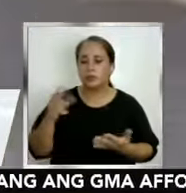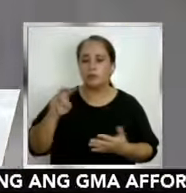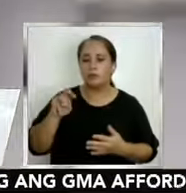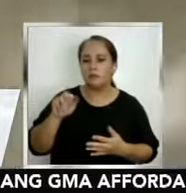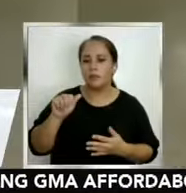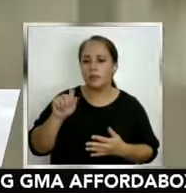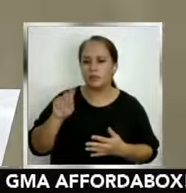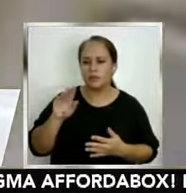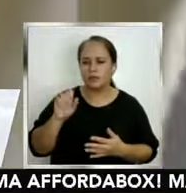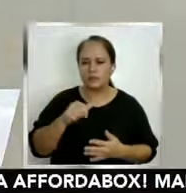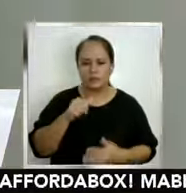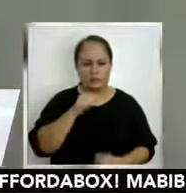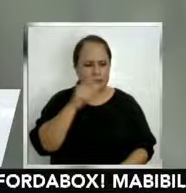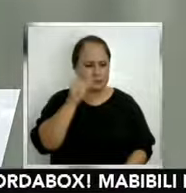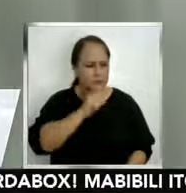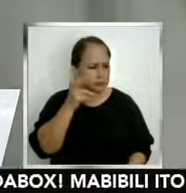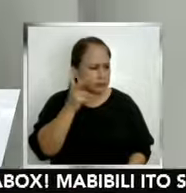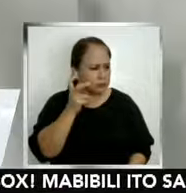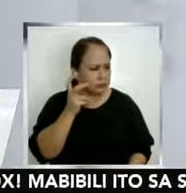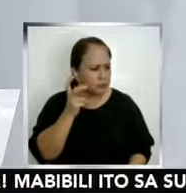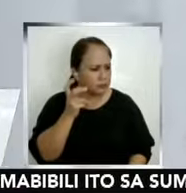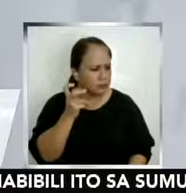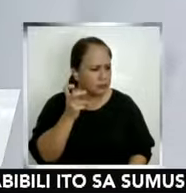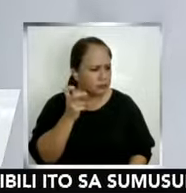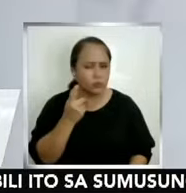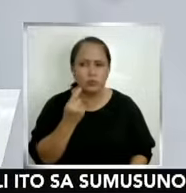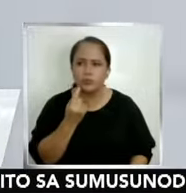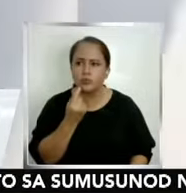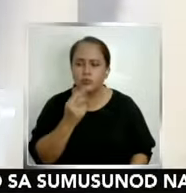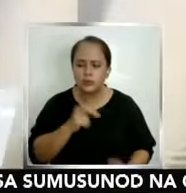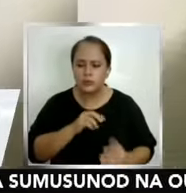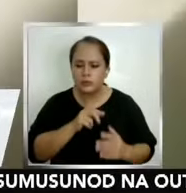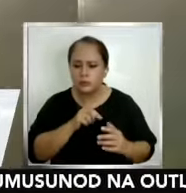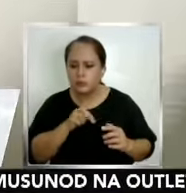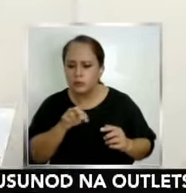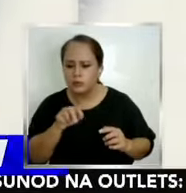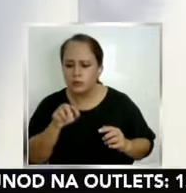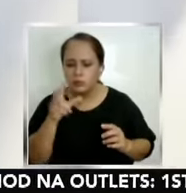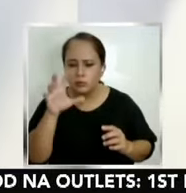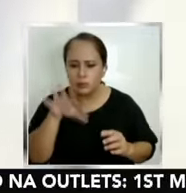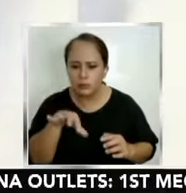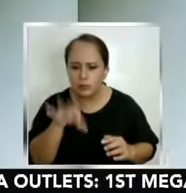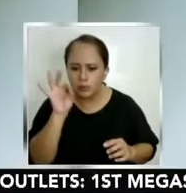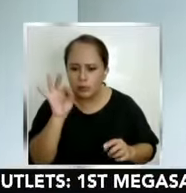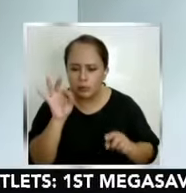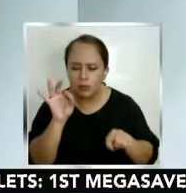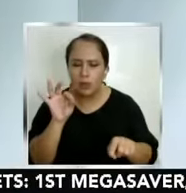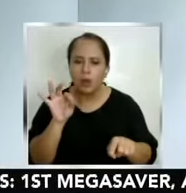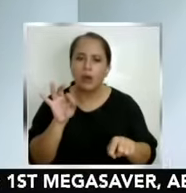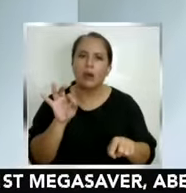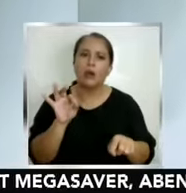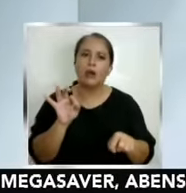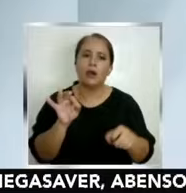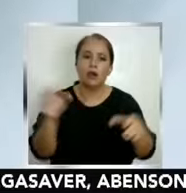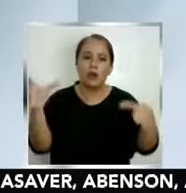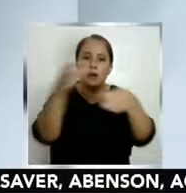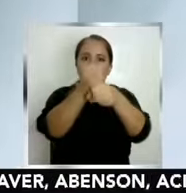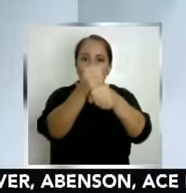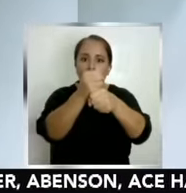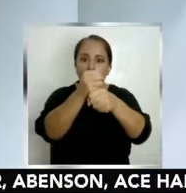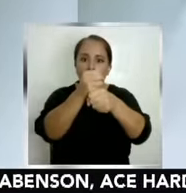mga nakarinig ng ganyan. Nilapitan ang nakakapukaw na pagtangis at natunto ng isang sako.